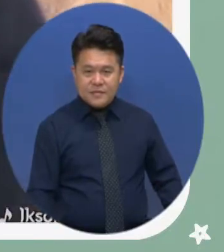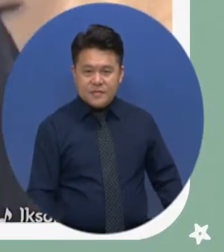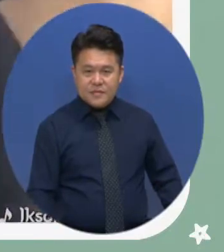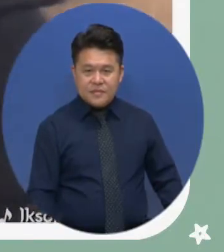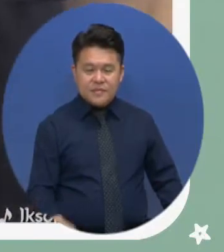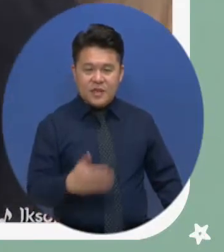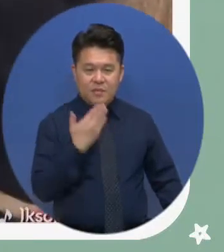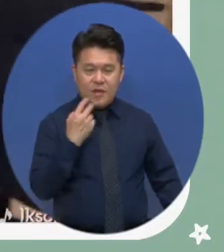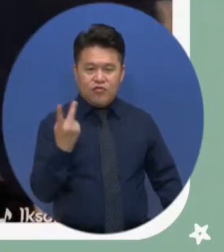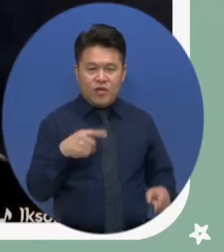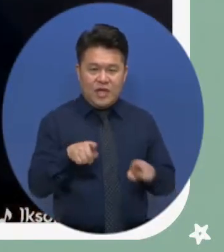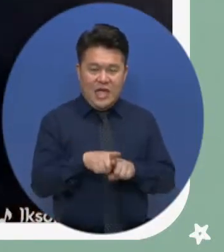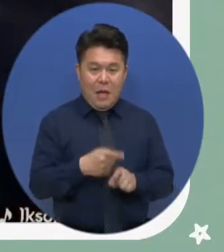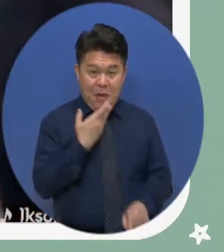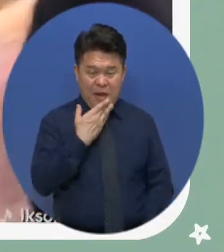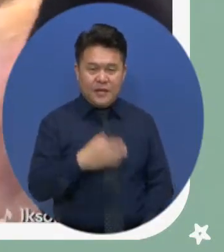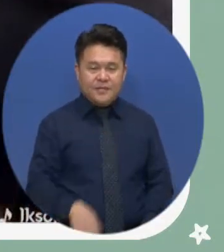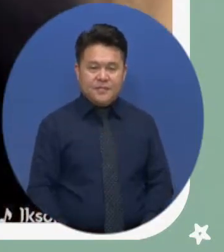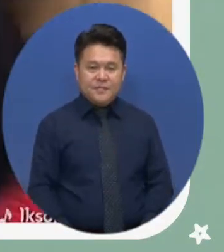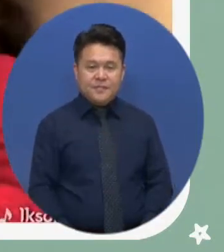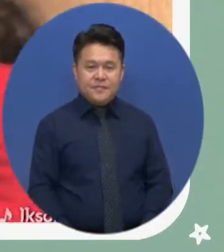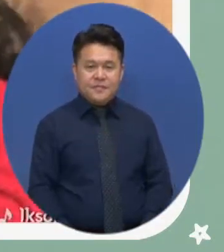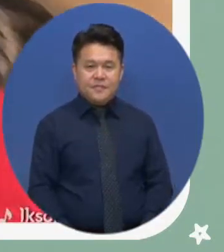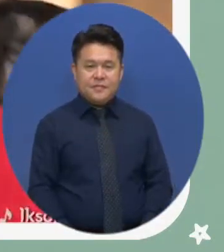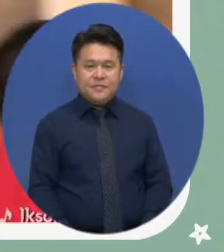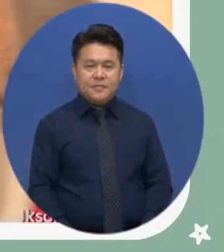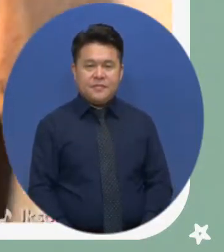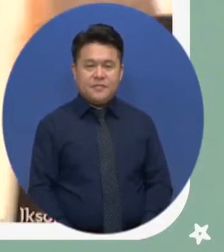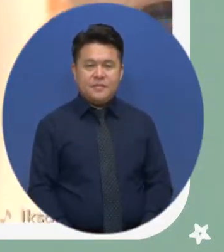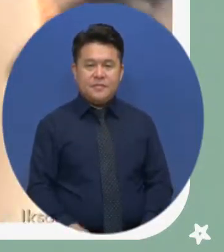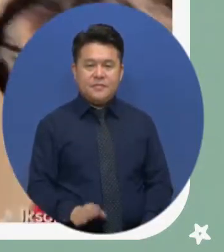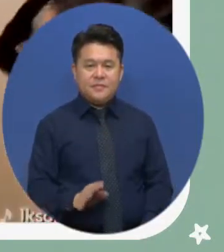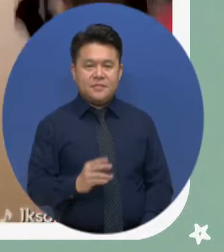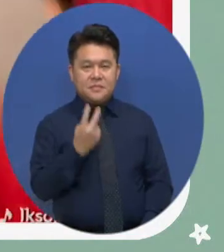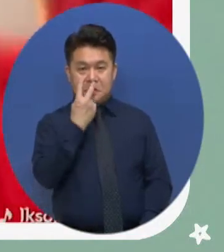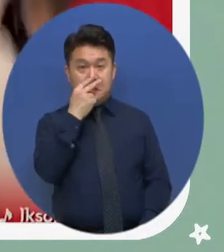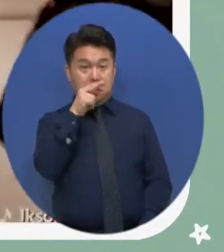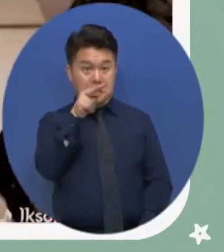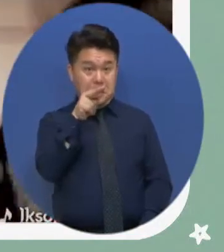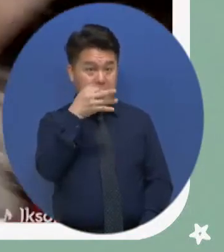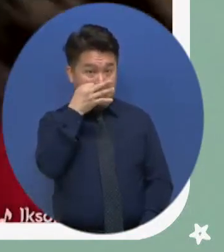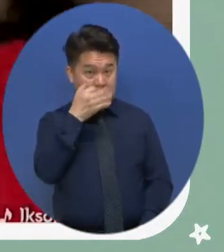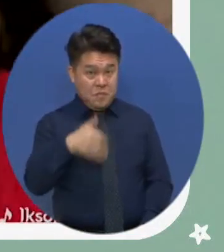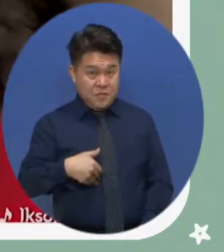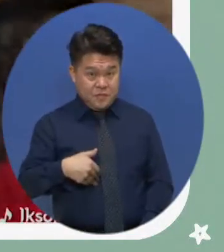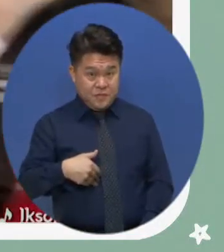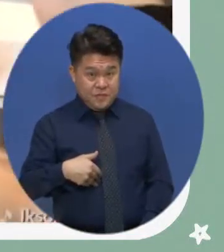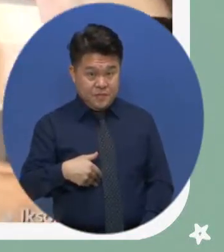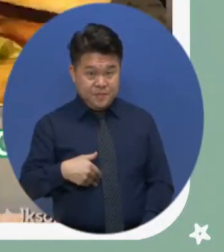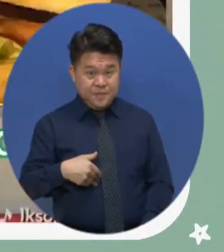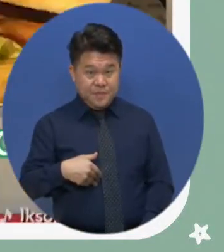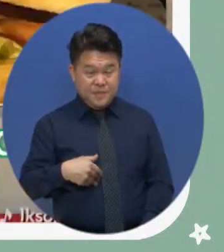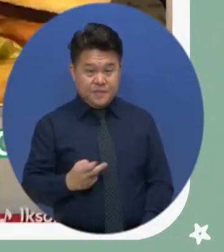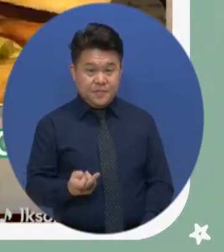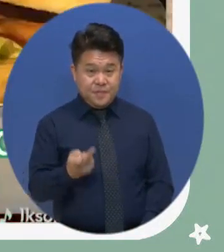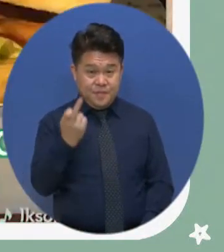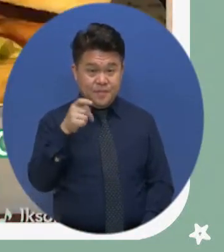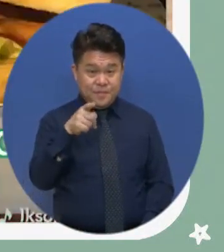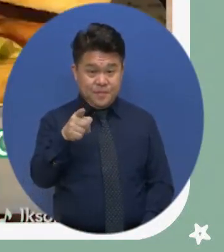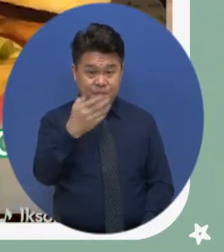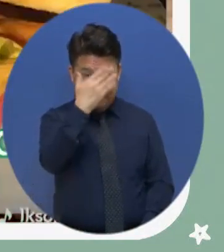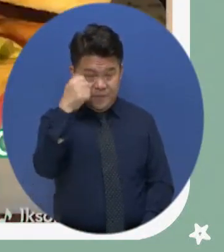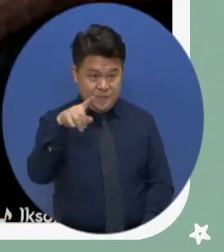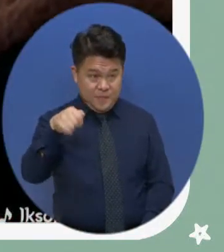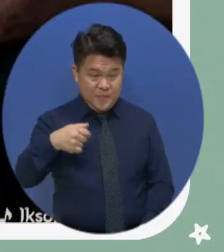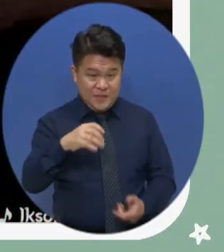우리는 할 수 있어. 둘이 모이면. 나의 시각의 각도를 찾아야 돼. 어? 그래? 중요한 각도를 찾아야 돼. 허허허허. 어, 그래. 야, 오빠 청춘